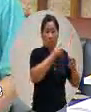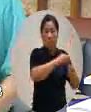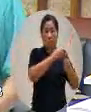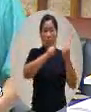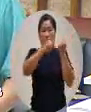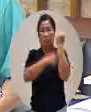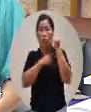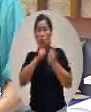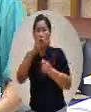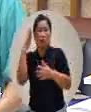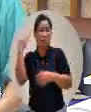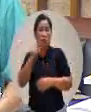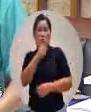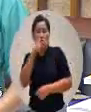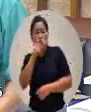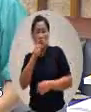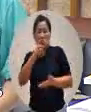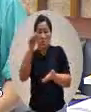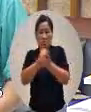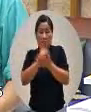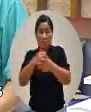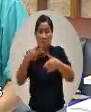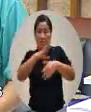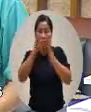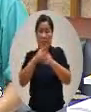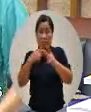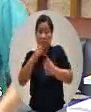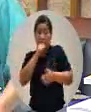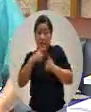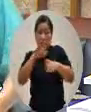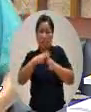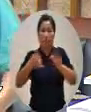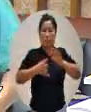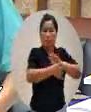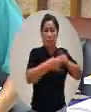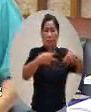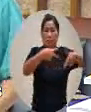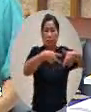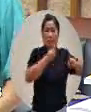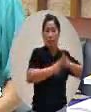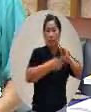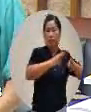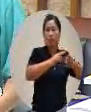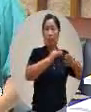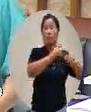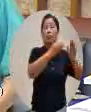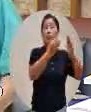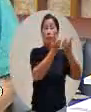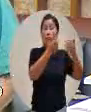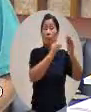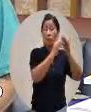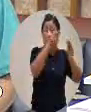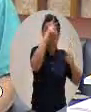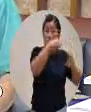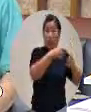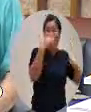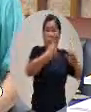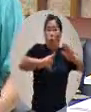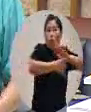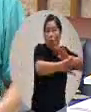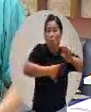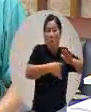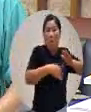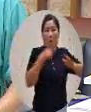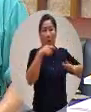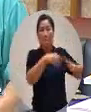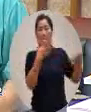humanity從人們緣組音他對這個團隊蠻很實質因為是不是這樣 全國會